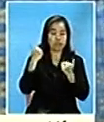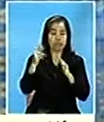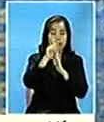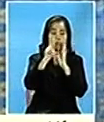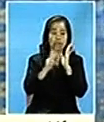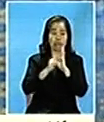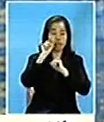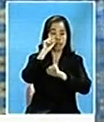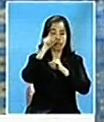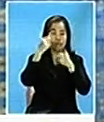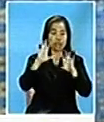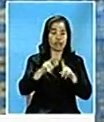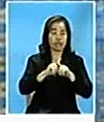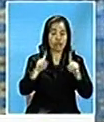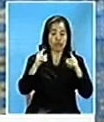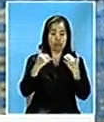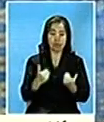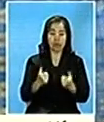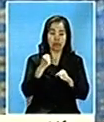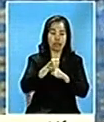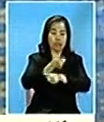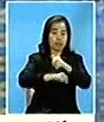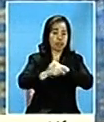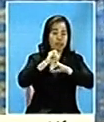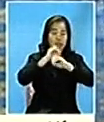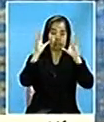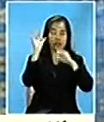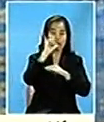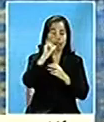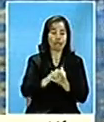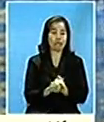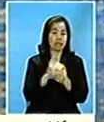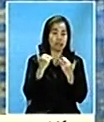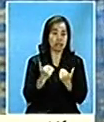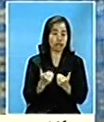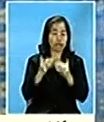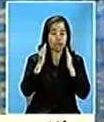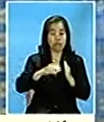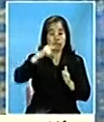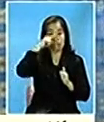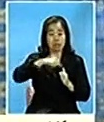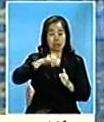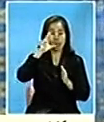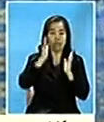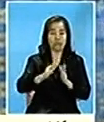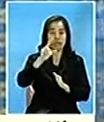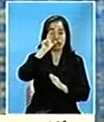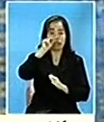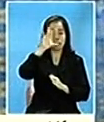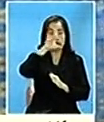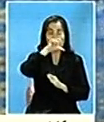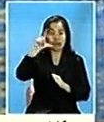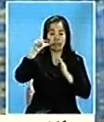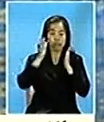แล้วแต่บัดนี้ภาคปฏิบัติยังไม่เกิดณวันนี้เนี่ยคนไทย35ล้านคน